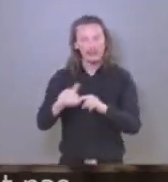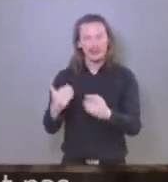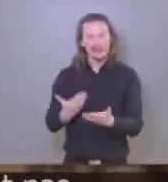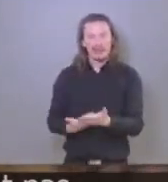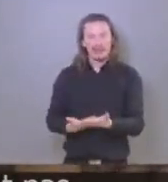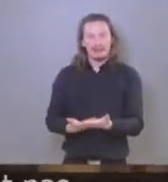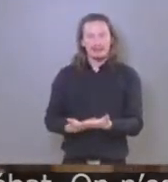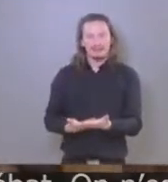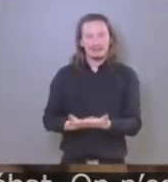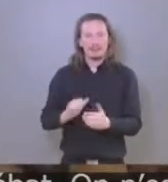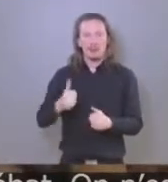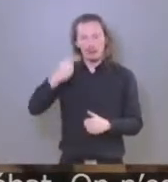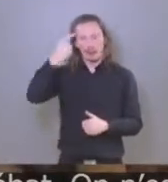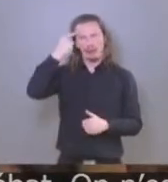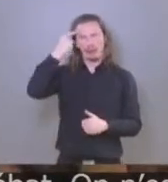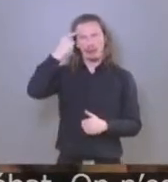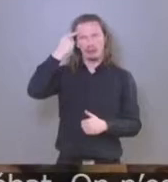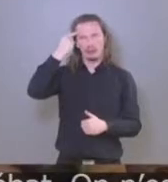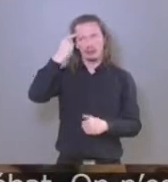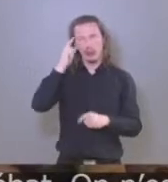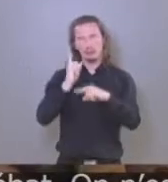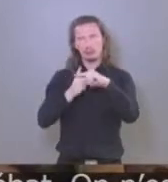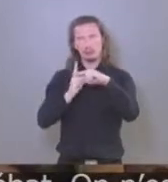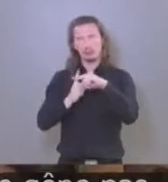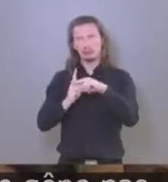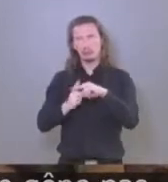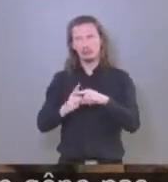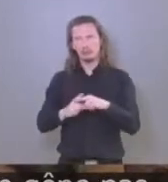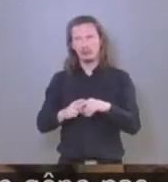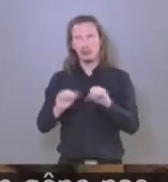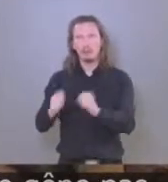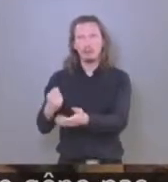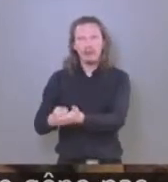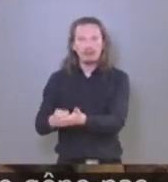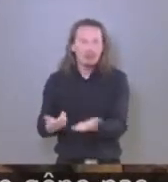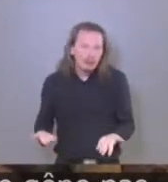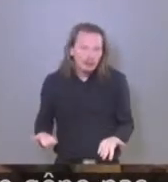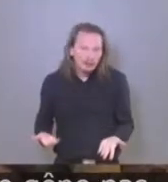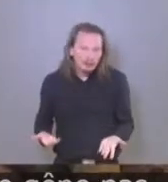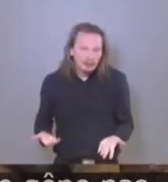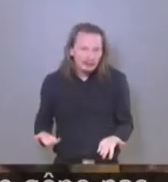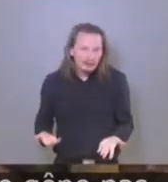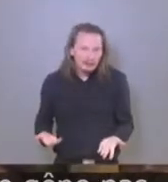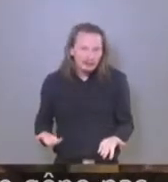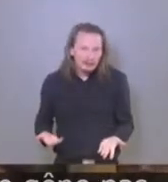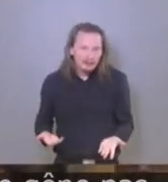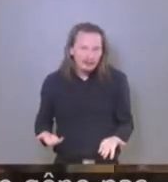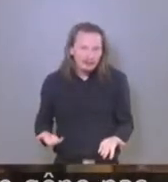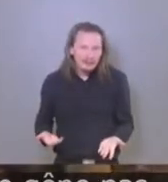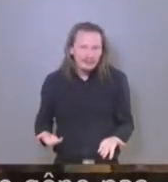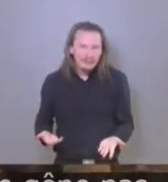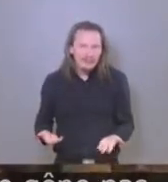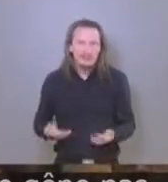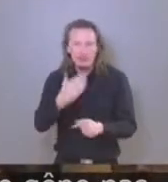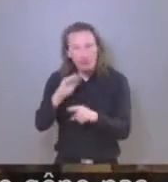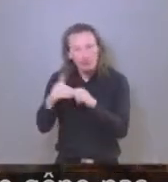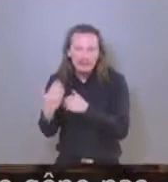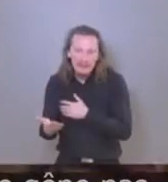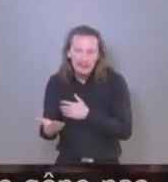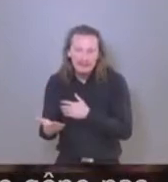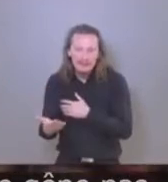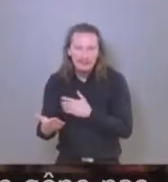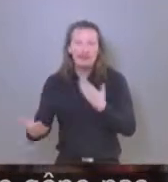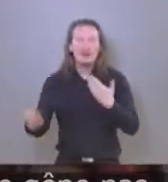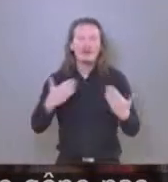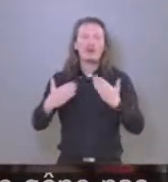d'abord, dans votre tête, vous faites l'addition. Hein. Ça aussi, c'est du pouvoir d'achat pour les familles. On est d'accord ? C'est mieux de faire comme ça que de